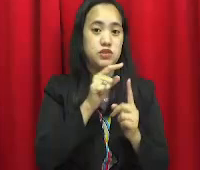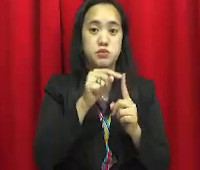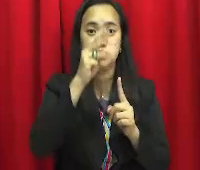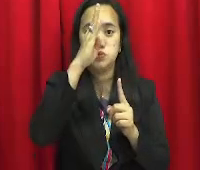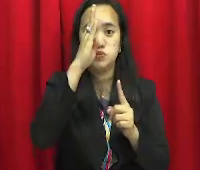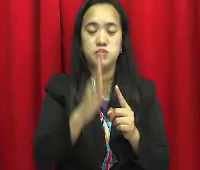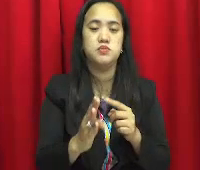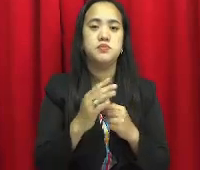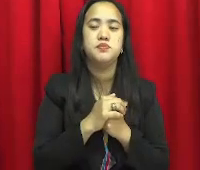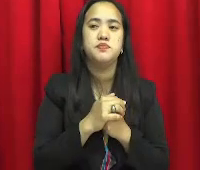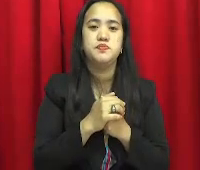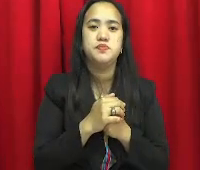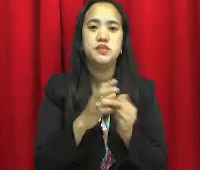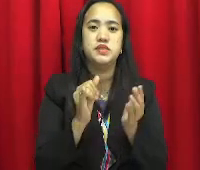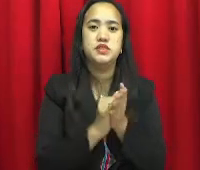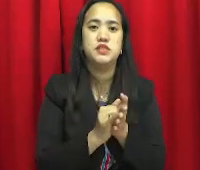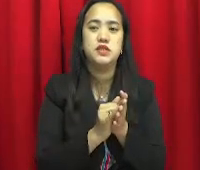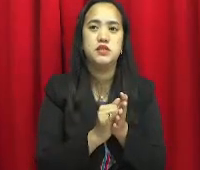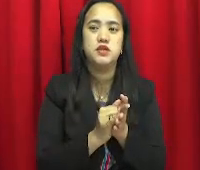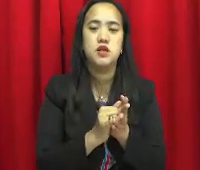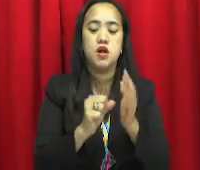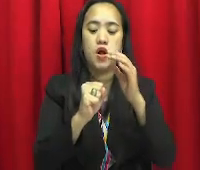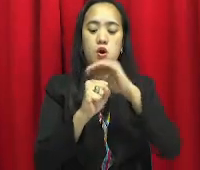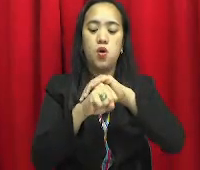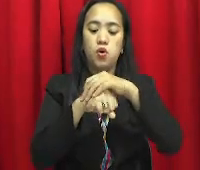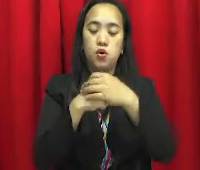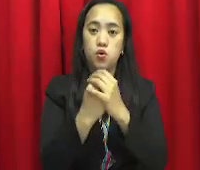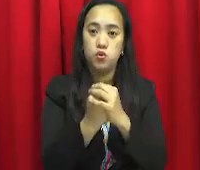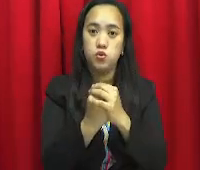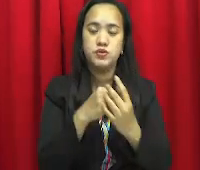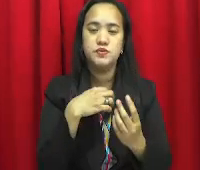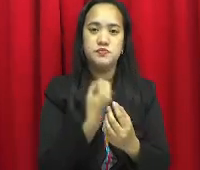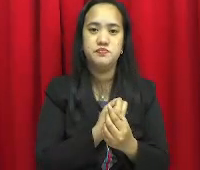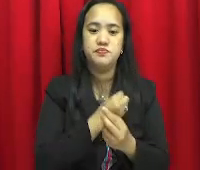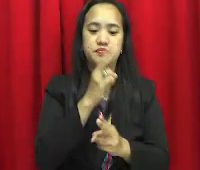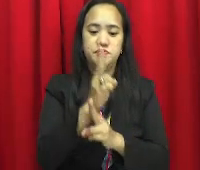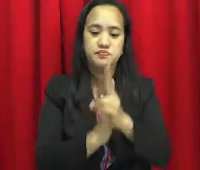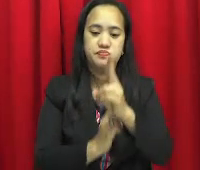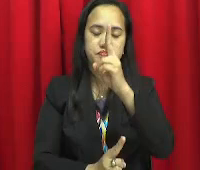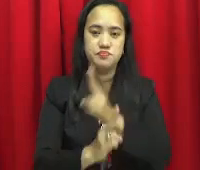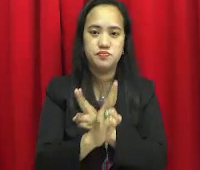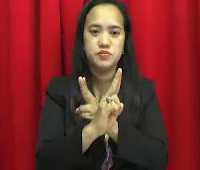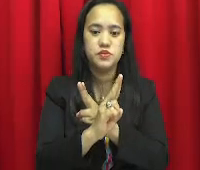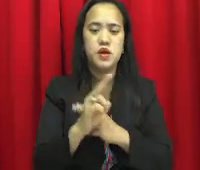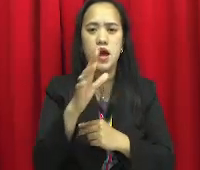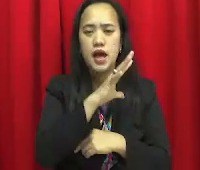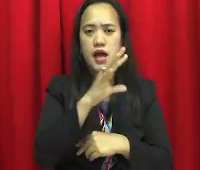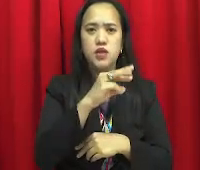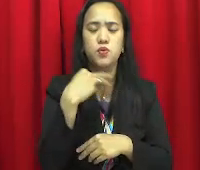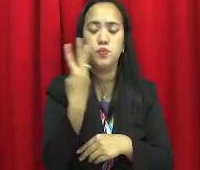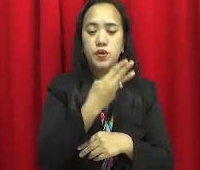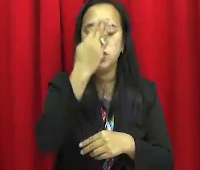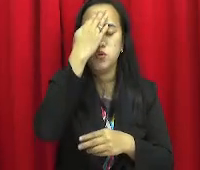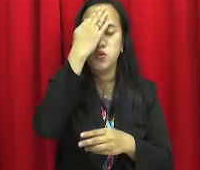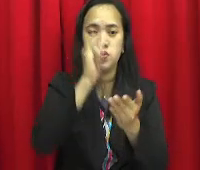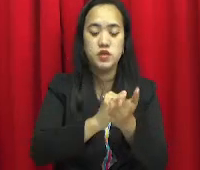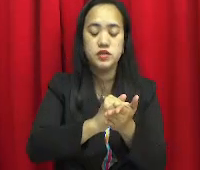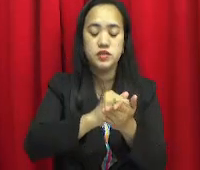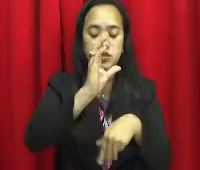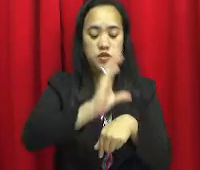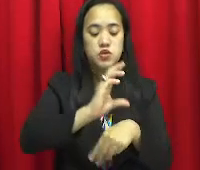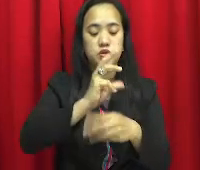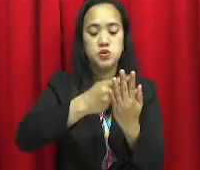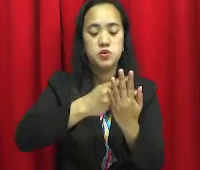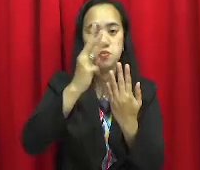nakaganon. Boxer ang tawag dyan eh. So, alam nyo, nakakahiya yun. Yamang alam natin na ang programang ito at